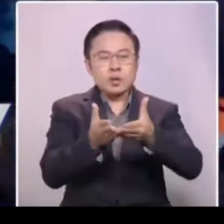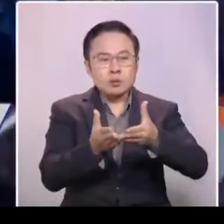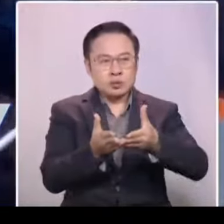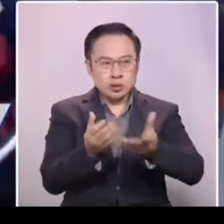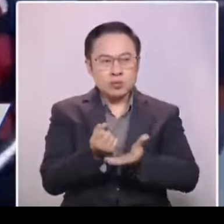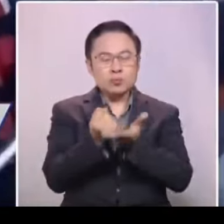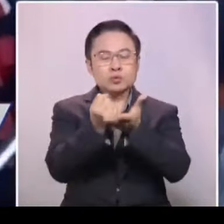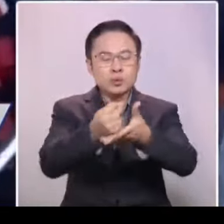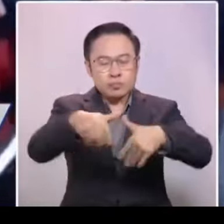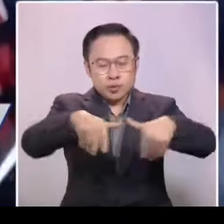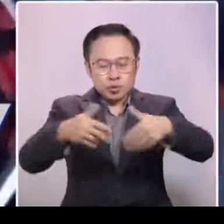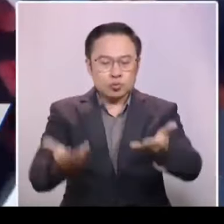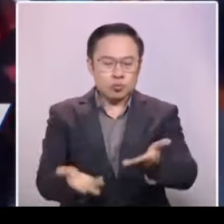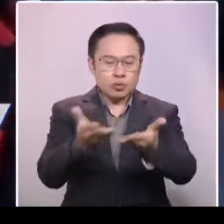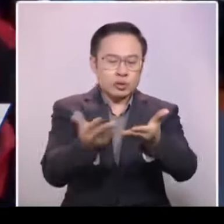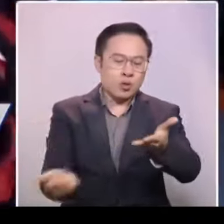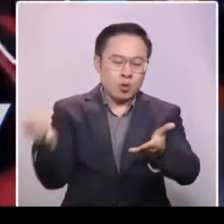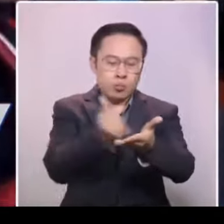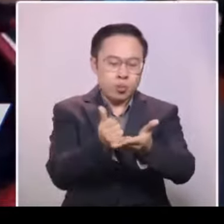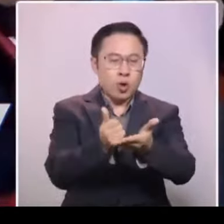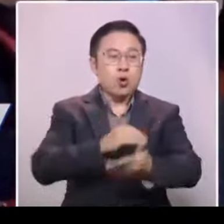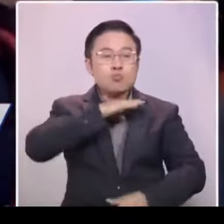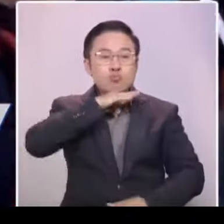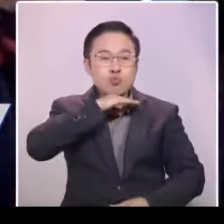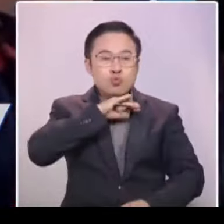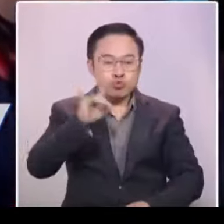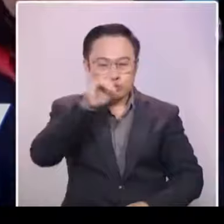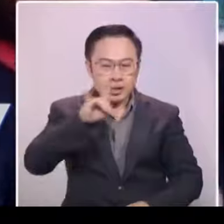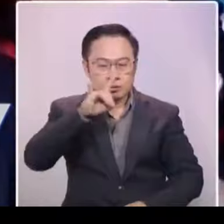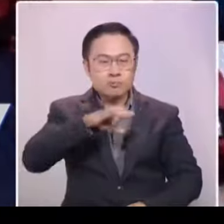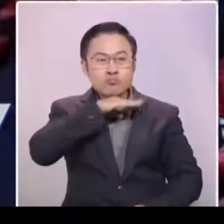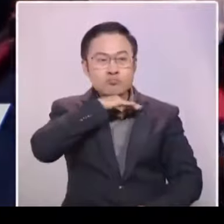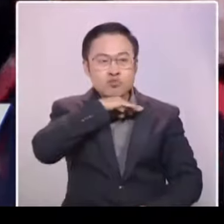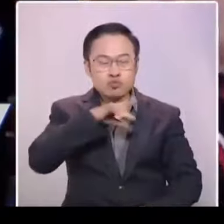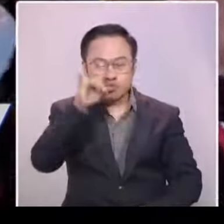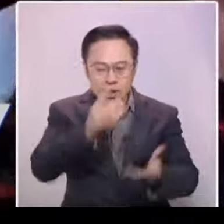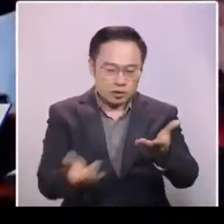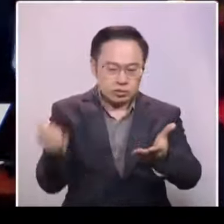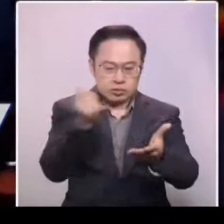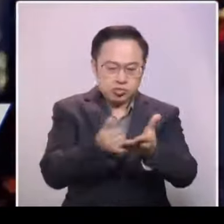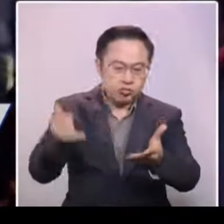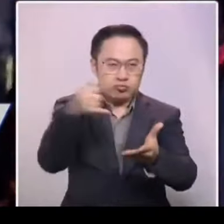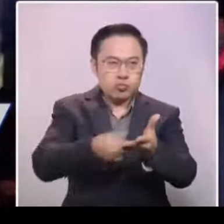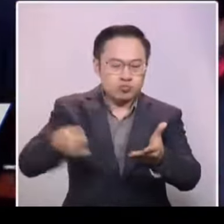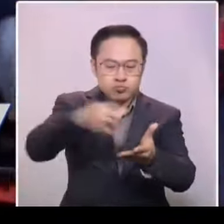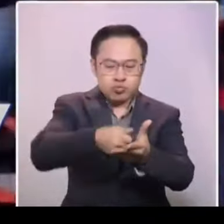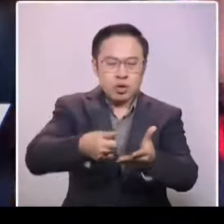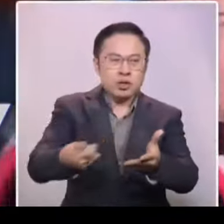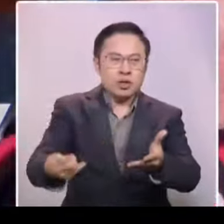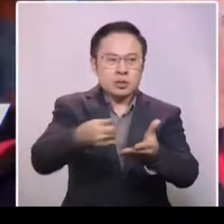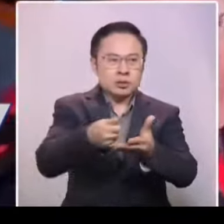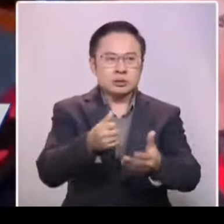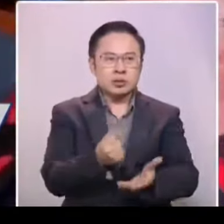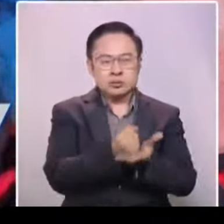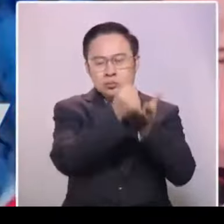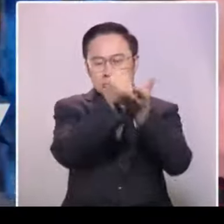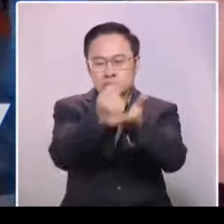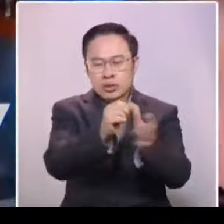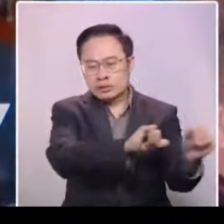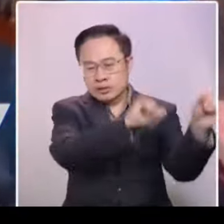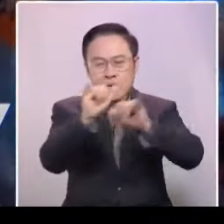แล้วเมื่อสักครู่นี้ไม่ใช่แค่คนอืหมูด้วยค่ะย้ายสัตว์เลี้ยงไปอยู่ในพื้นที่สูงท่ามกลางฝนที่ตกตลอดเวลานะ